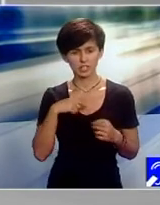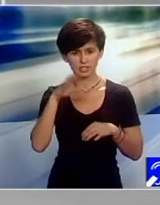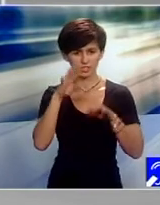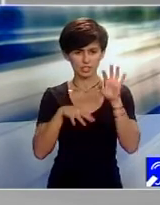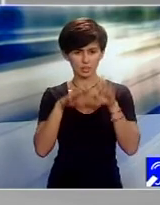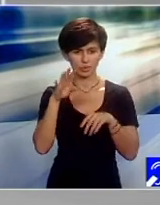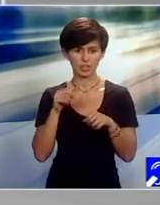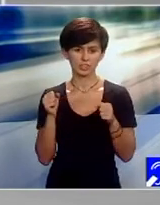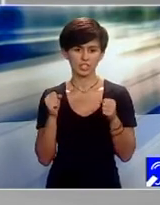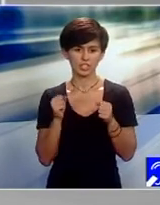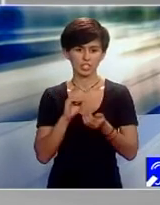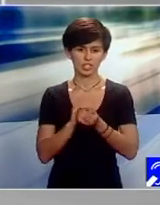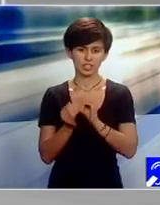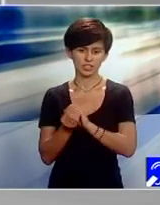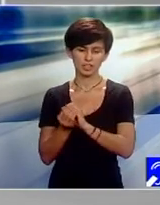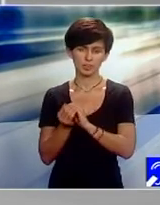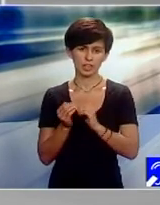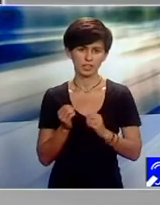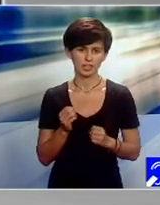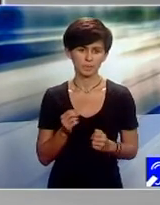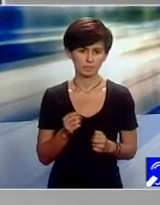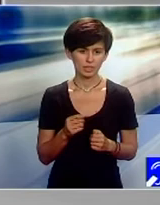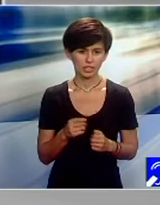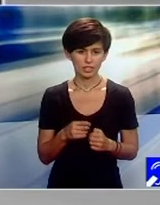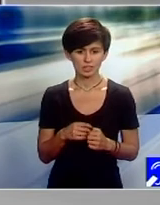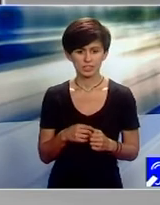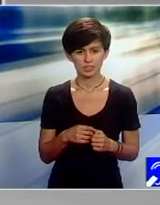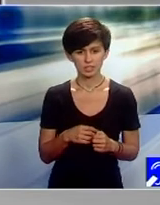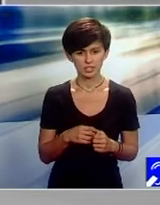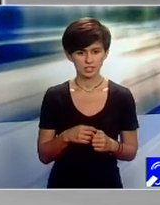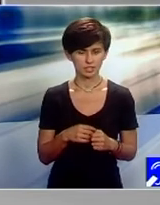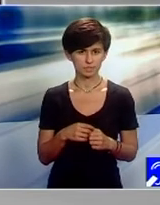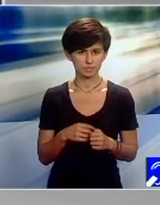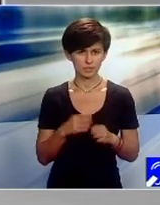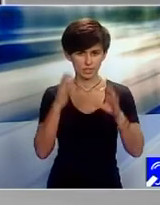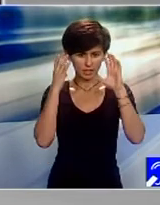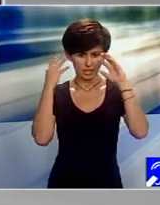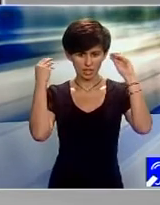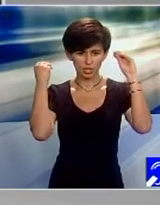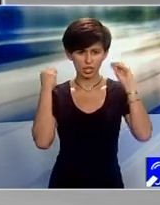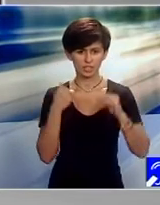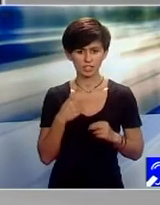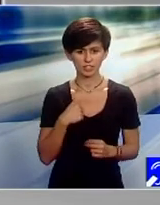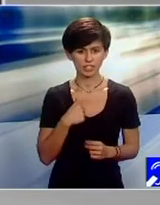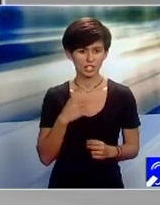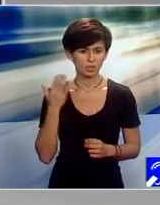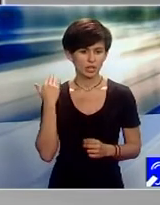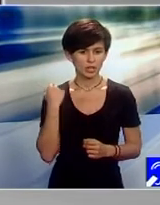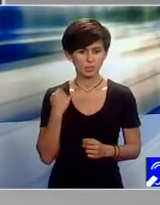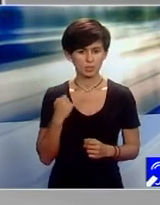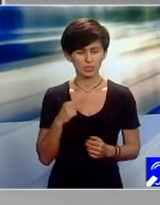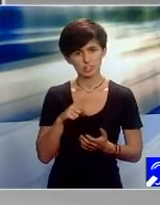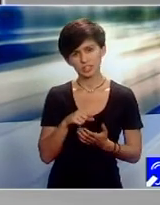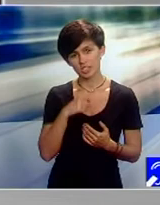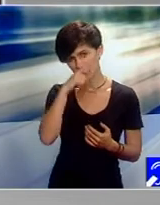Danemarca și totuși totul mai pe bicicletă. Și Olanda e renumită pentru mersul cu bicicleta și vă spun sincer că am fost în miezul verii în Olanda și nu era prea cald pe